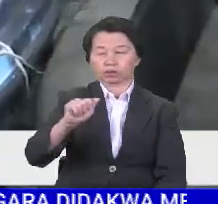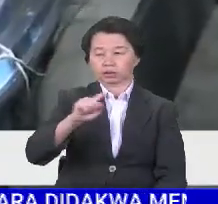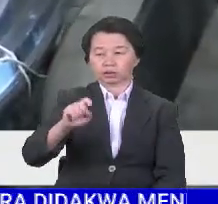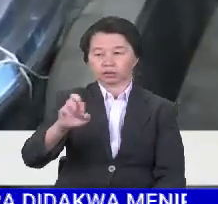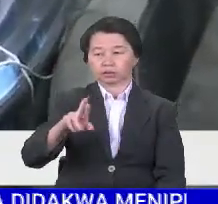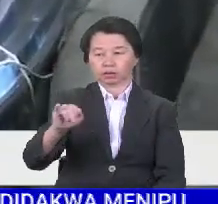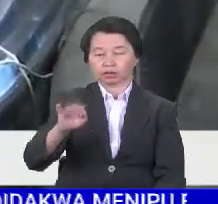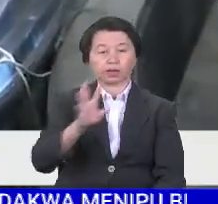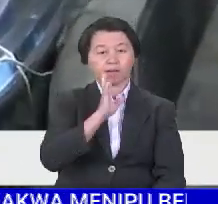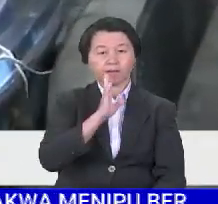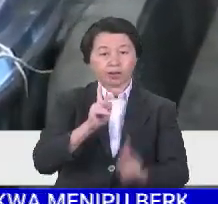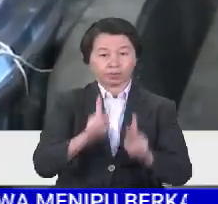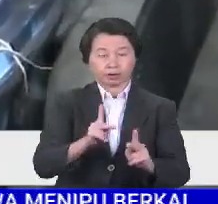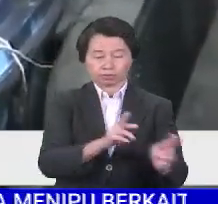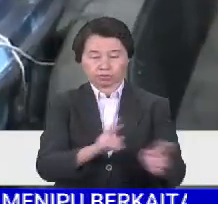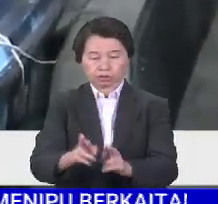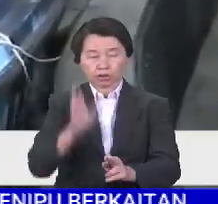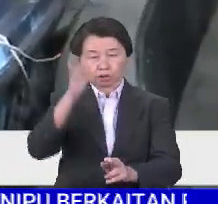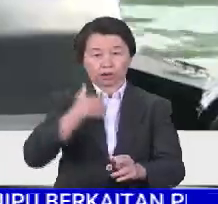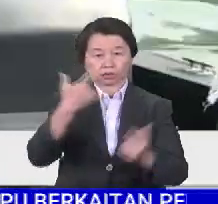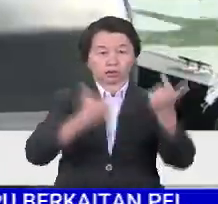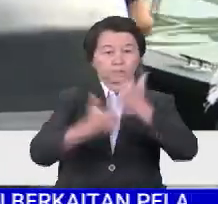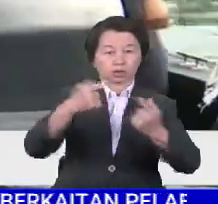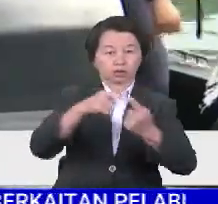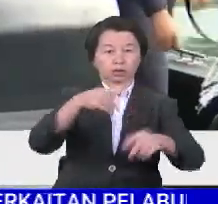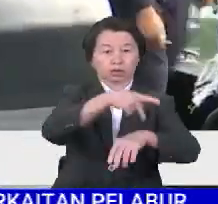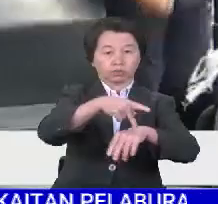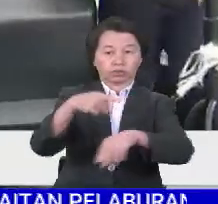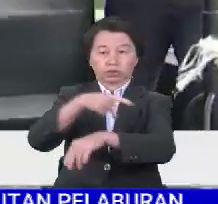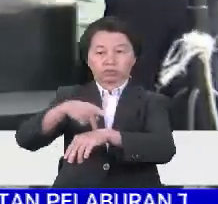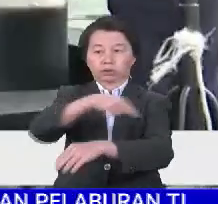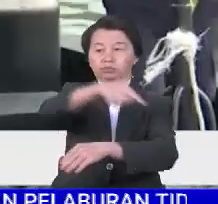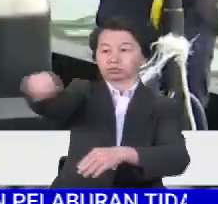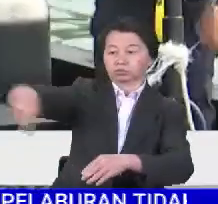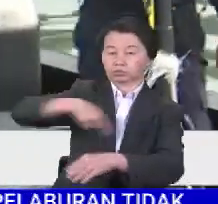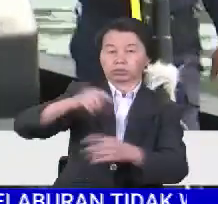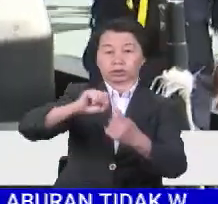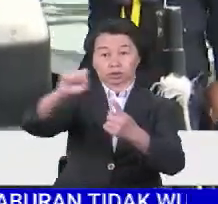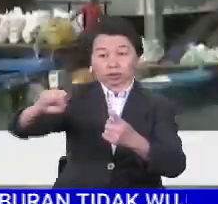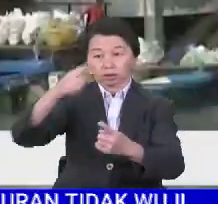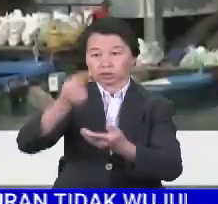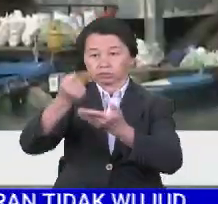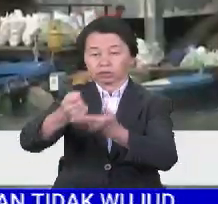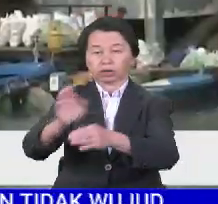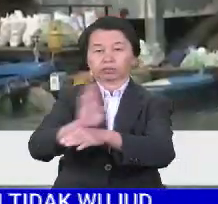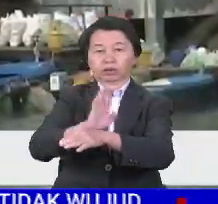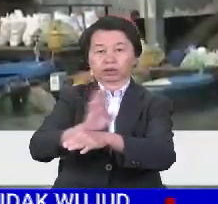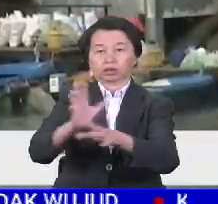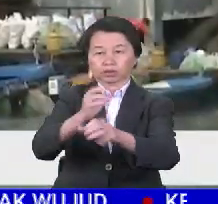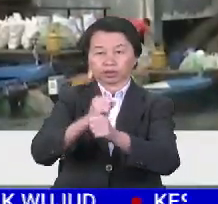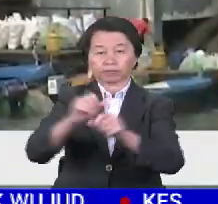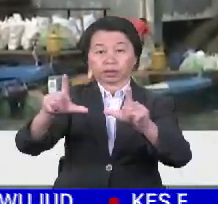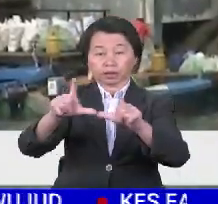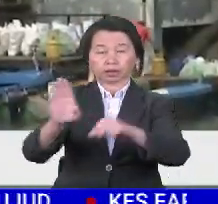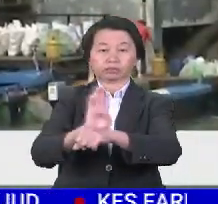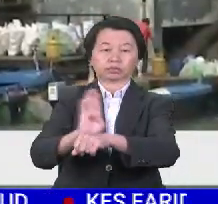Zukri menambah pihaknya turut merancang akan mengadakan lawatan ke pulau-pulau sekitar daerah Sanakan untuk membantu peniaga runcit mendapatkan